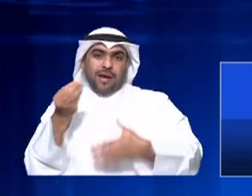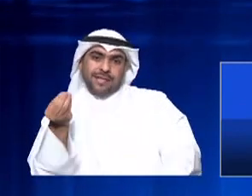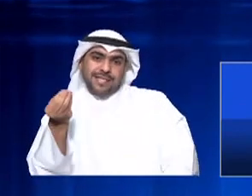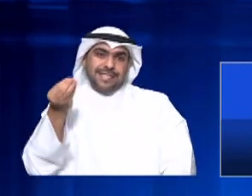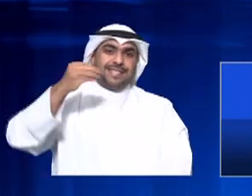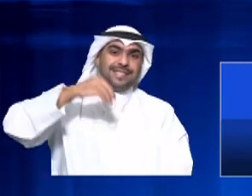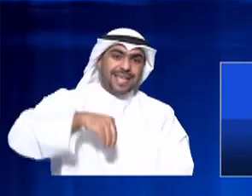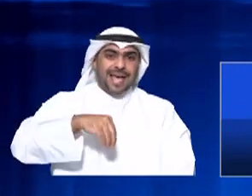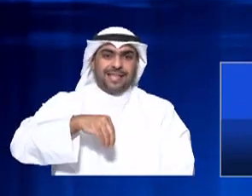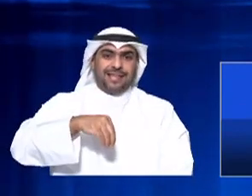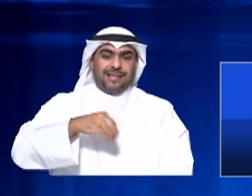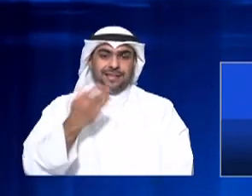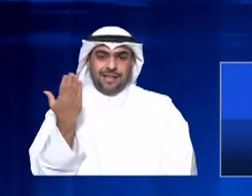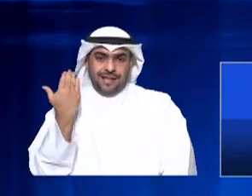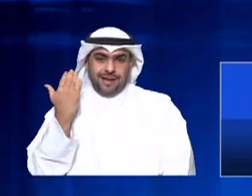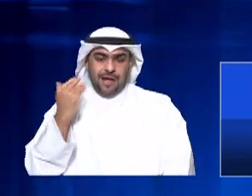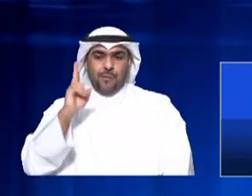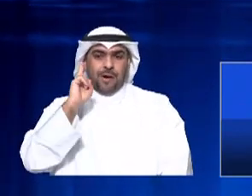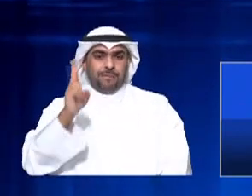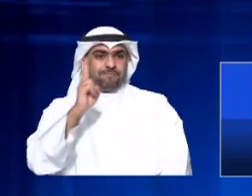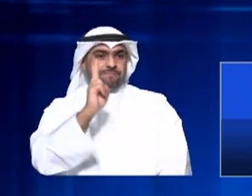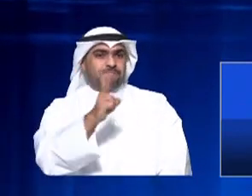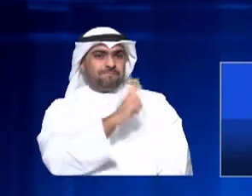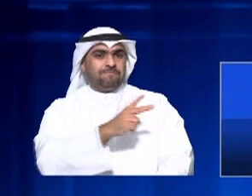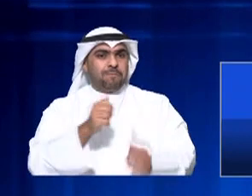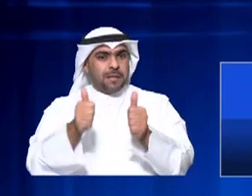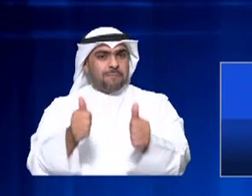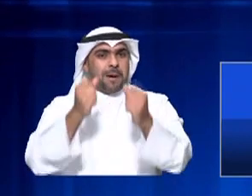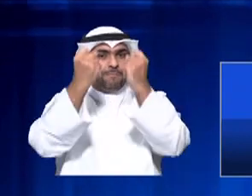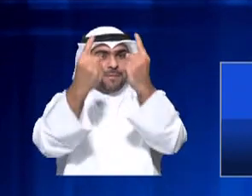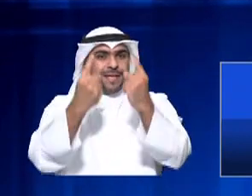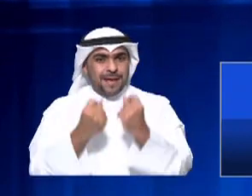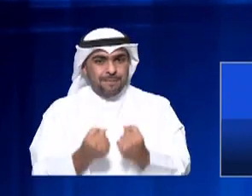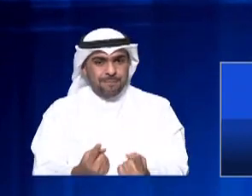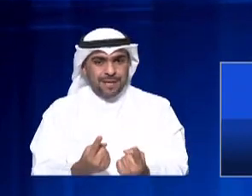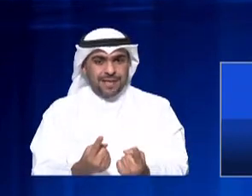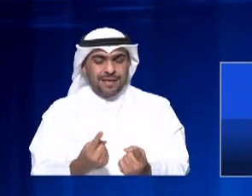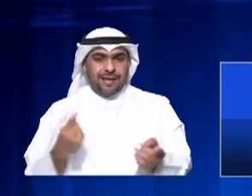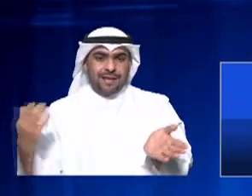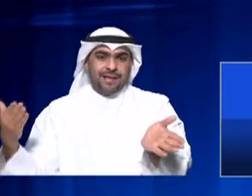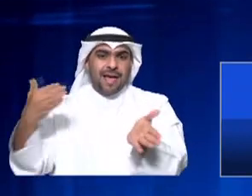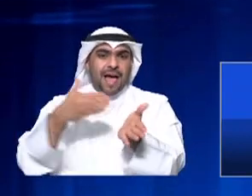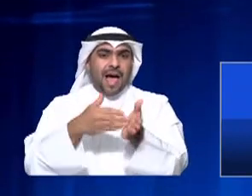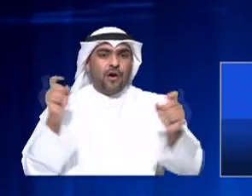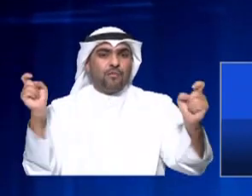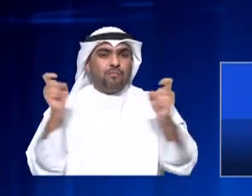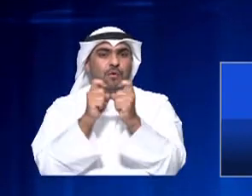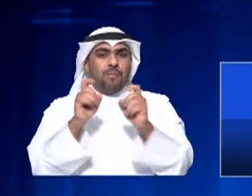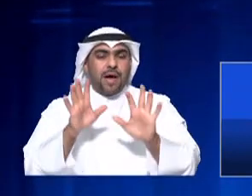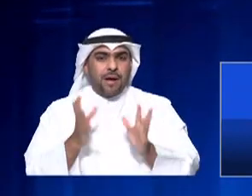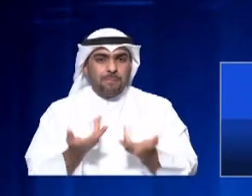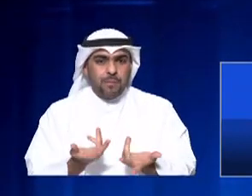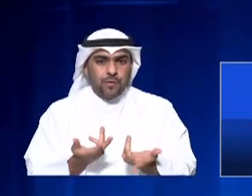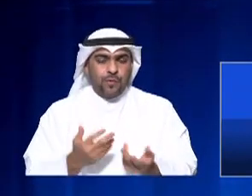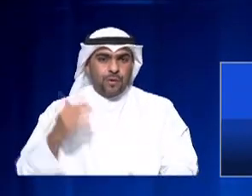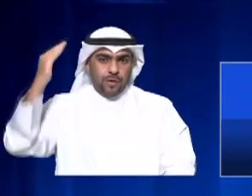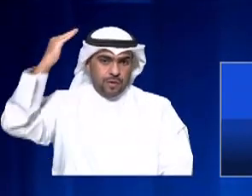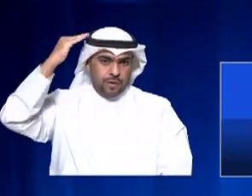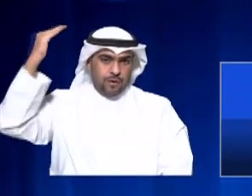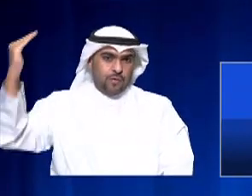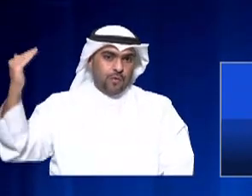المتميز الذي ظهروا به في المباراة الافتتاحية التي انتهت بالتعادل أمام حاملة اللقب كوريا